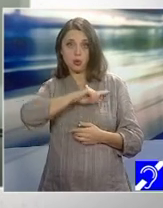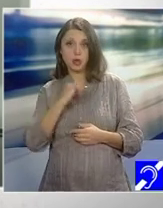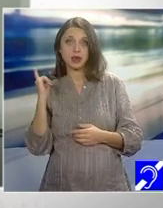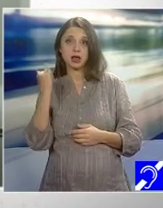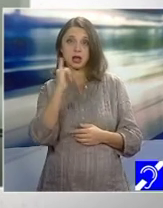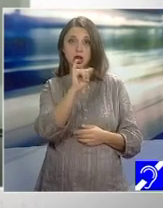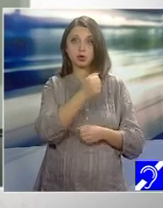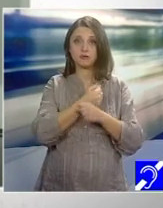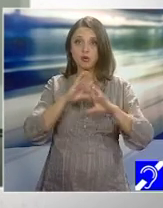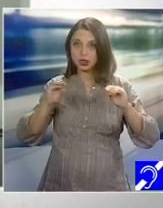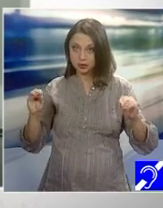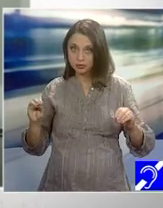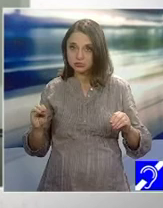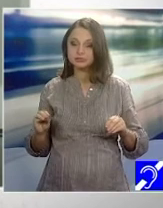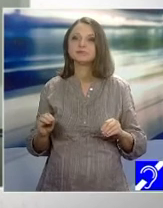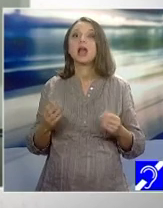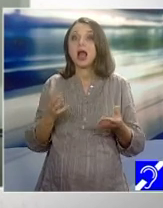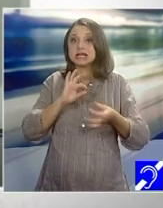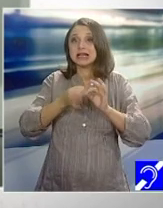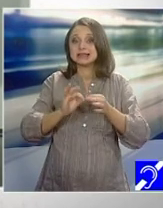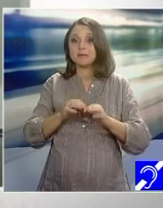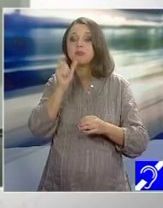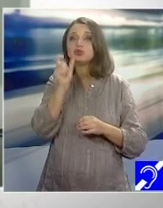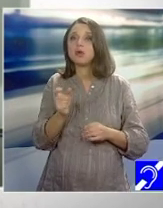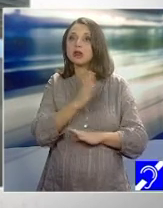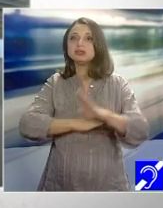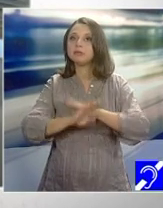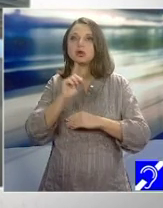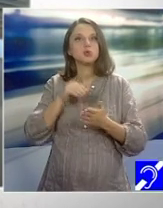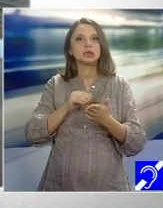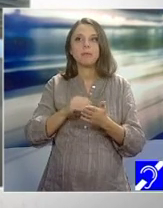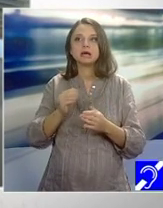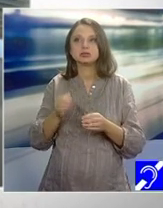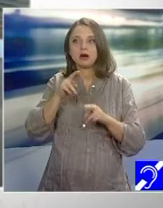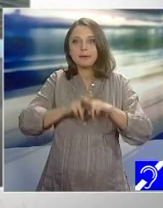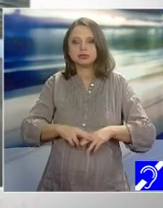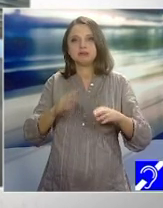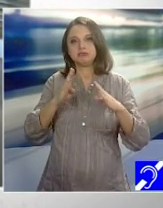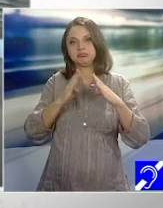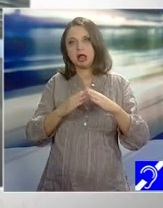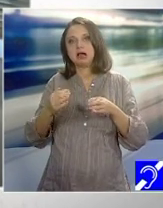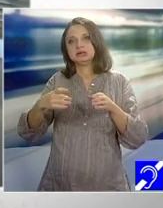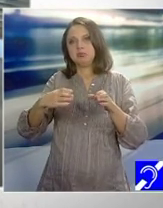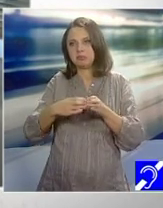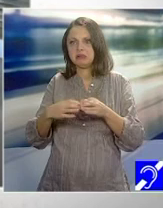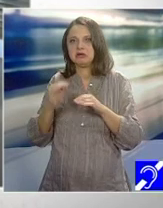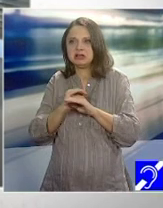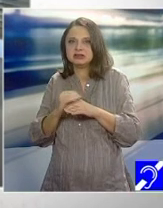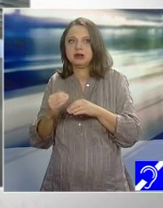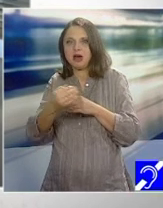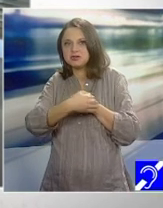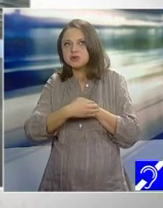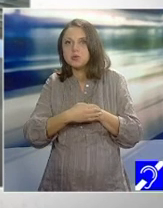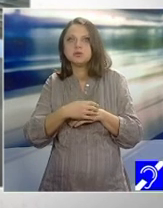cu dizabilități nu stau și nu ar trebui să stea izolate în casă, izolate de alte activități din societate, ci pot